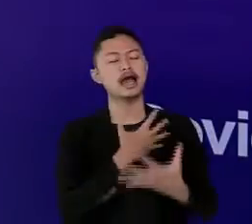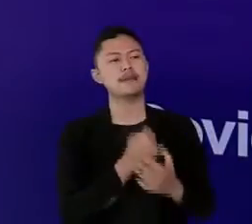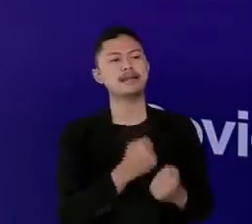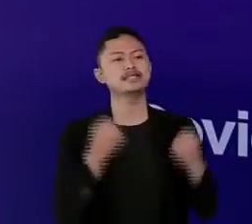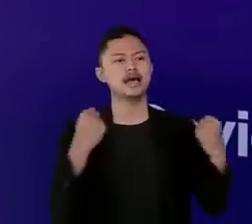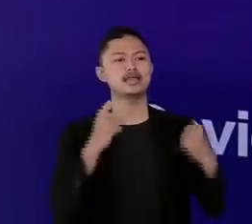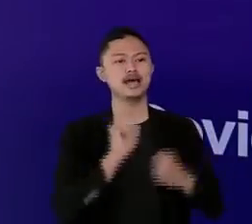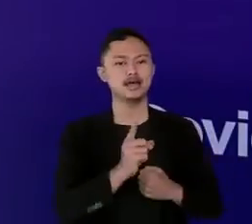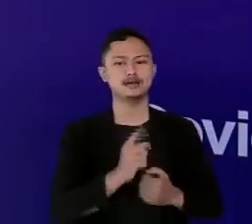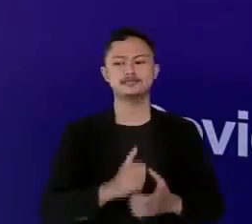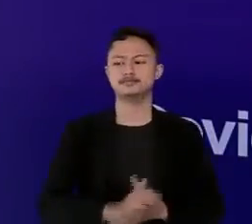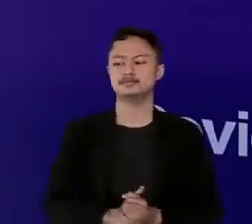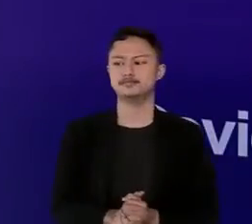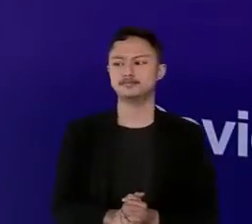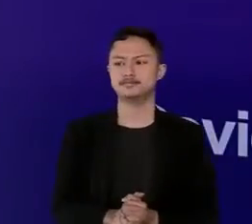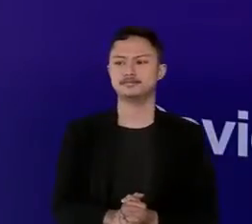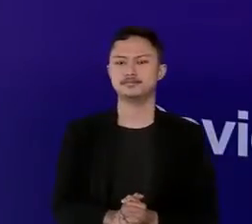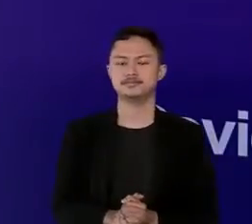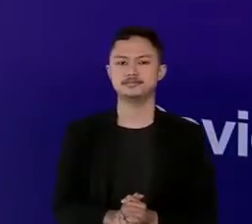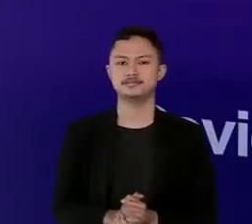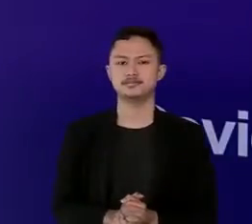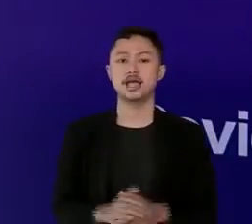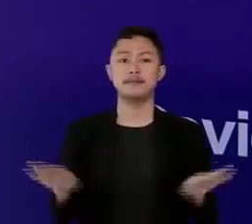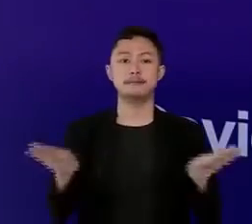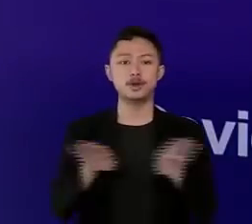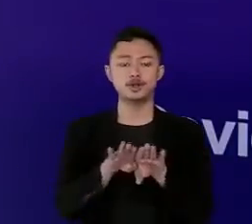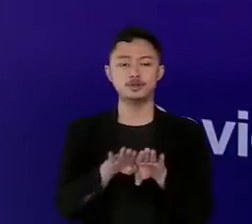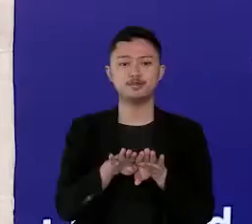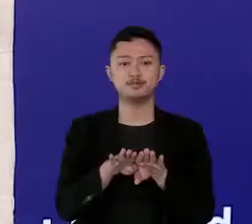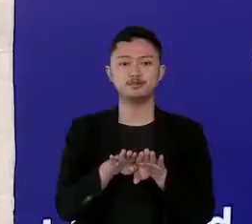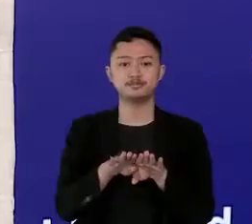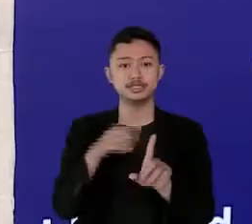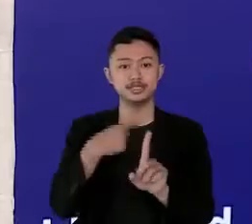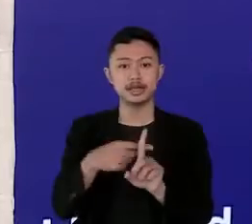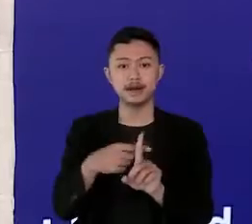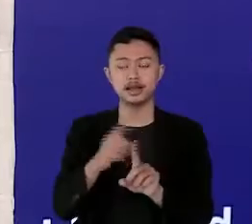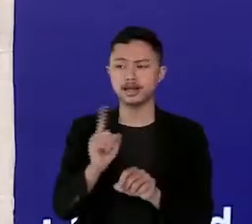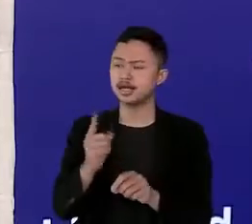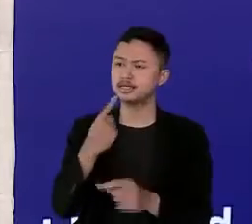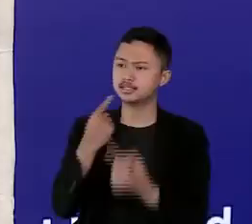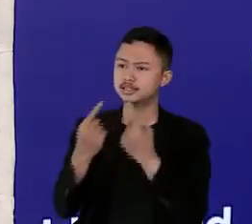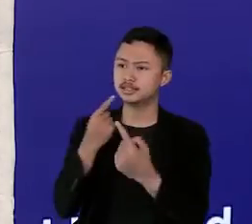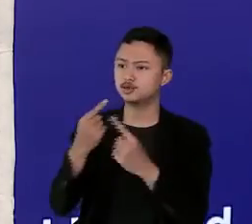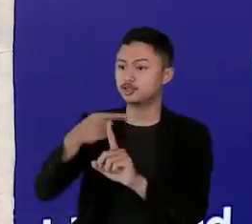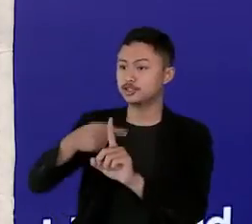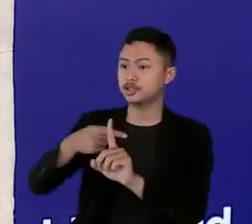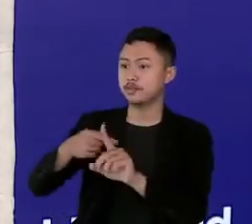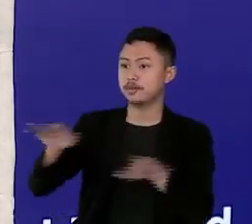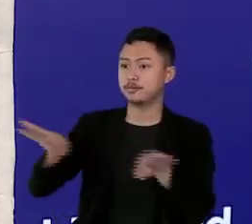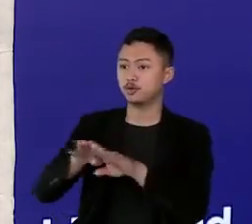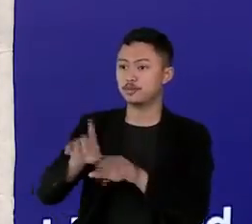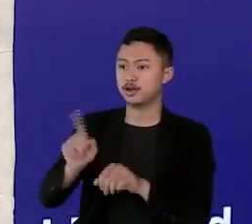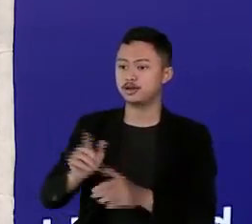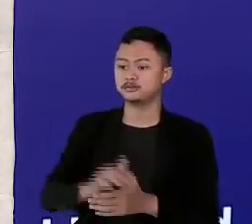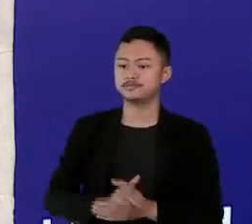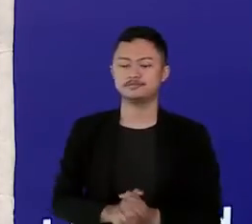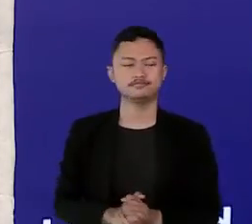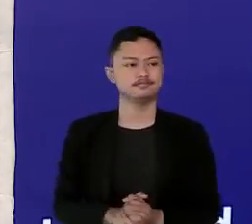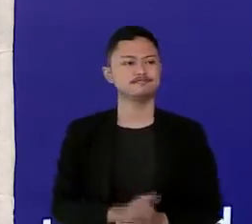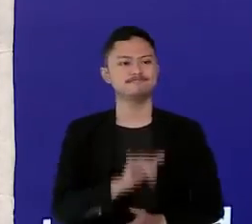he baik mungkin sebagai penutup dokter elah ada lagi yang mau ditambahkan dari hasil diskusi kita siang hari ini